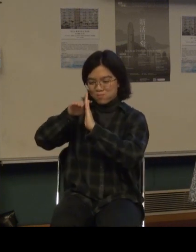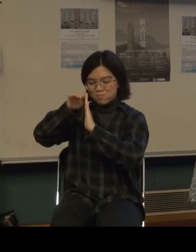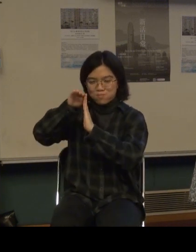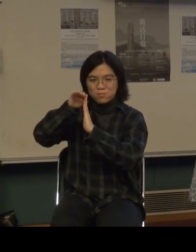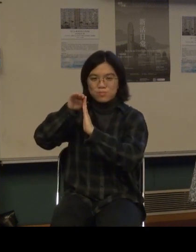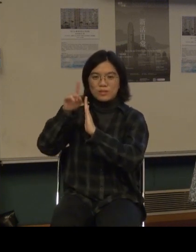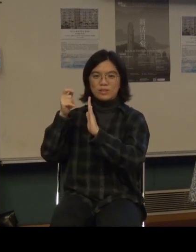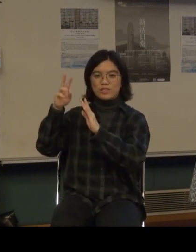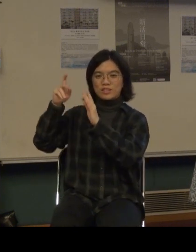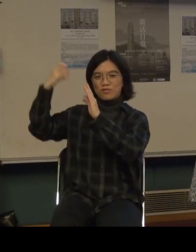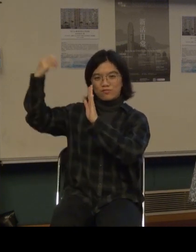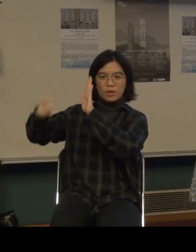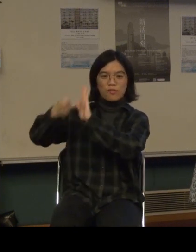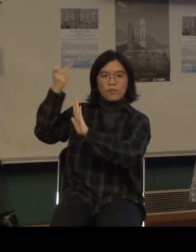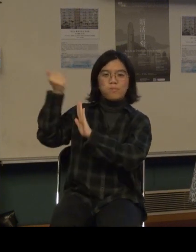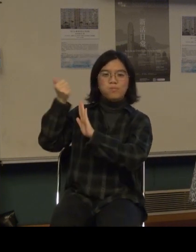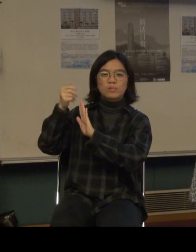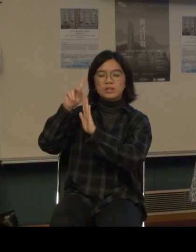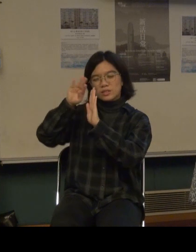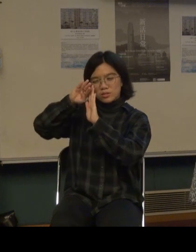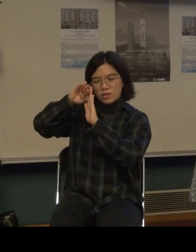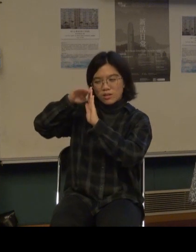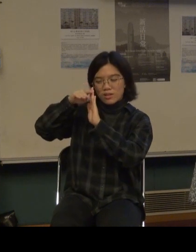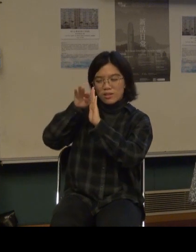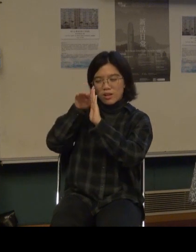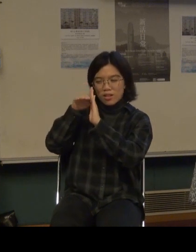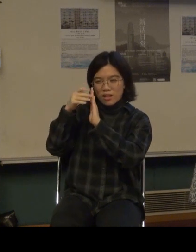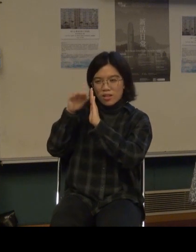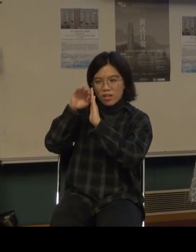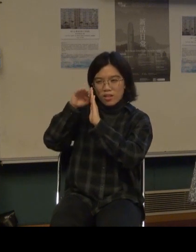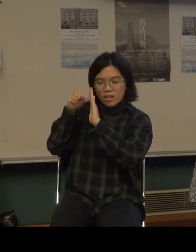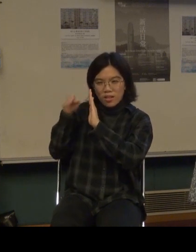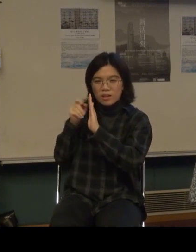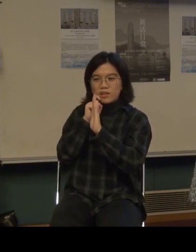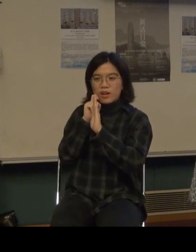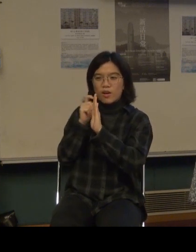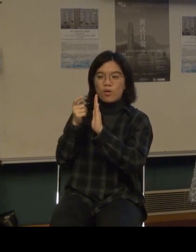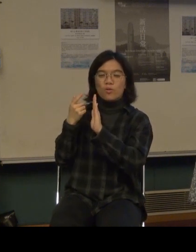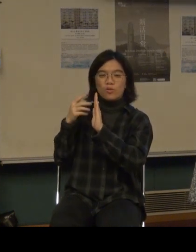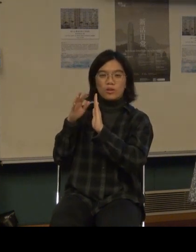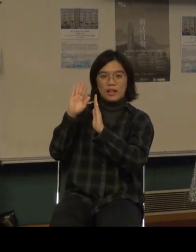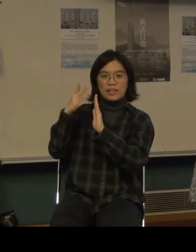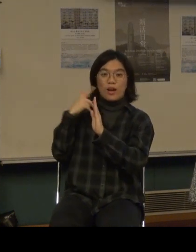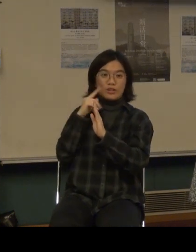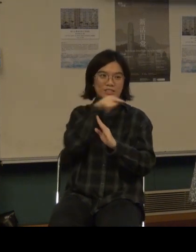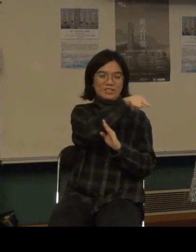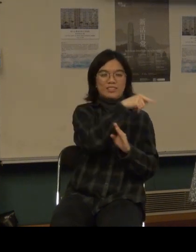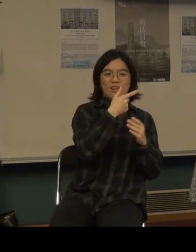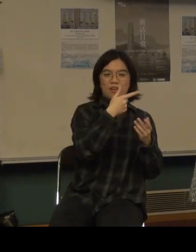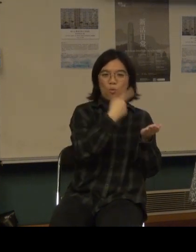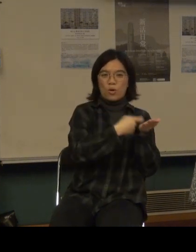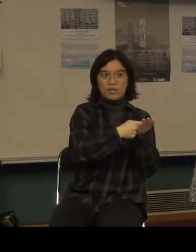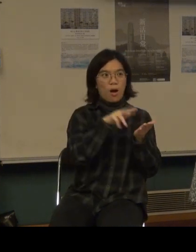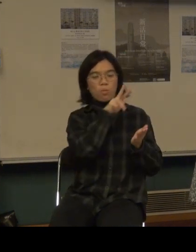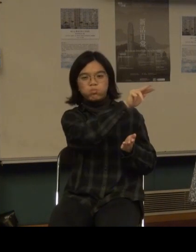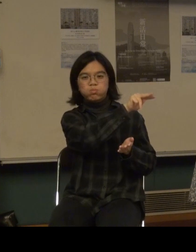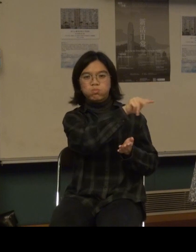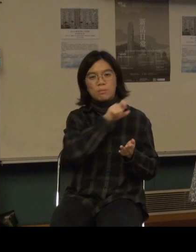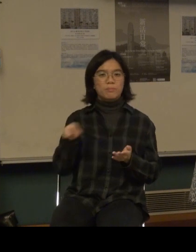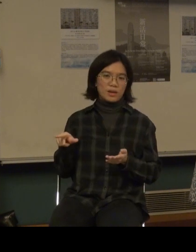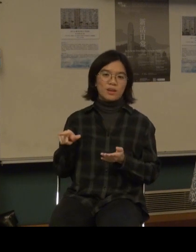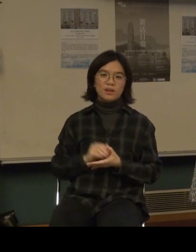理啦，佢都係有個少少嘅收園，但係就冇即係灣仔街市咁強烈啦。甚至咧，你睇翻入邊